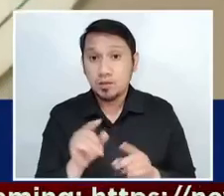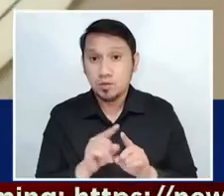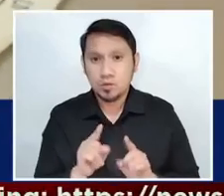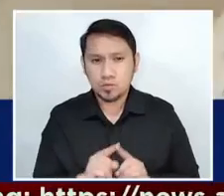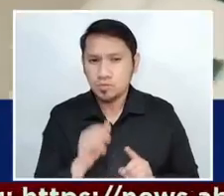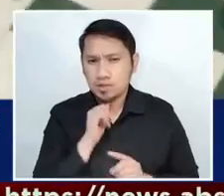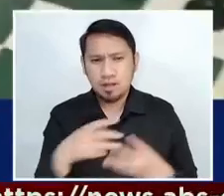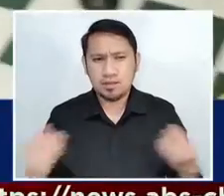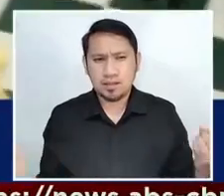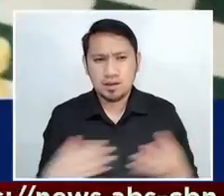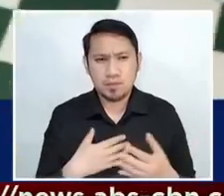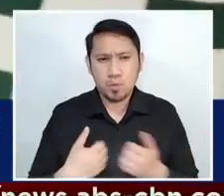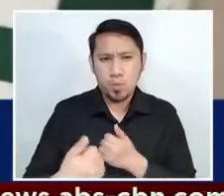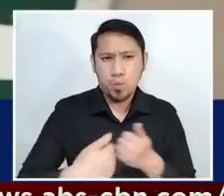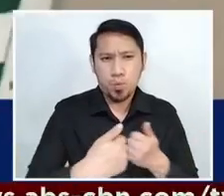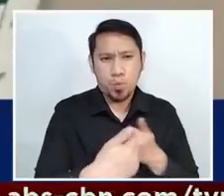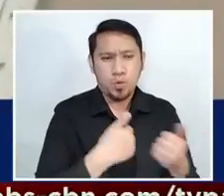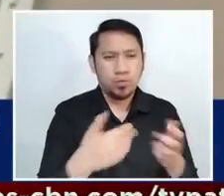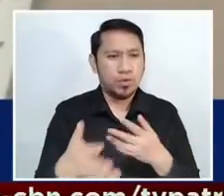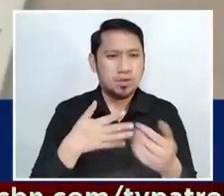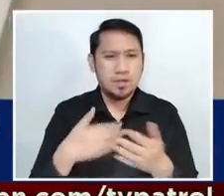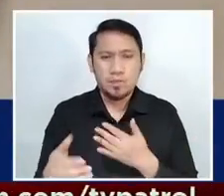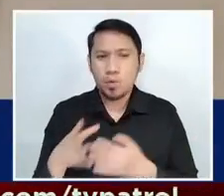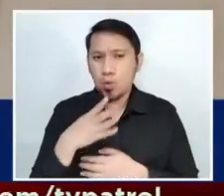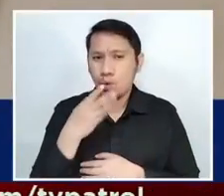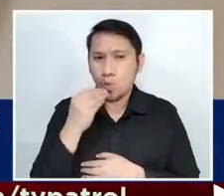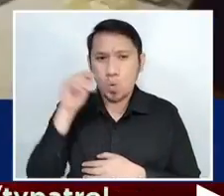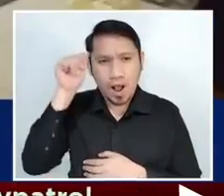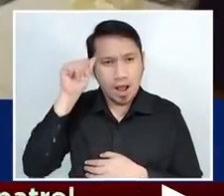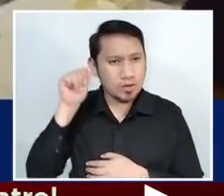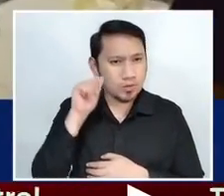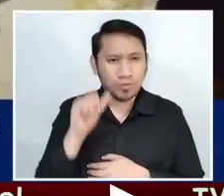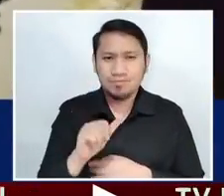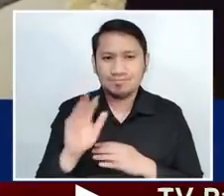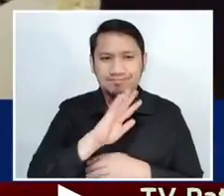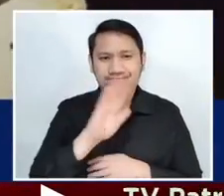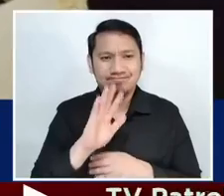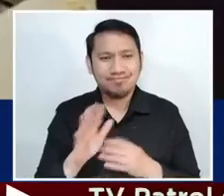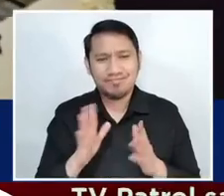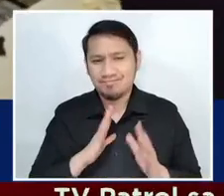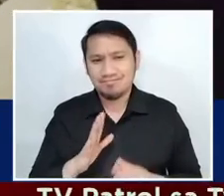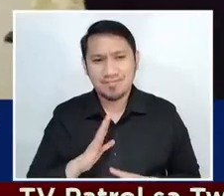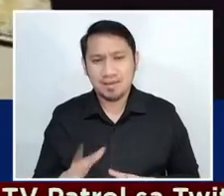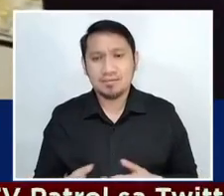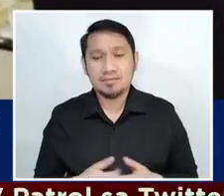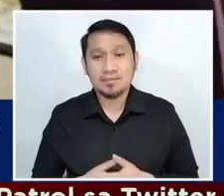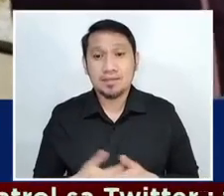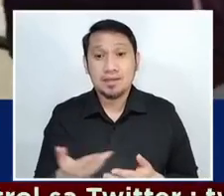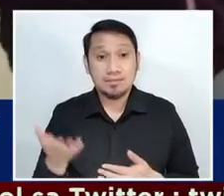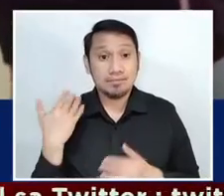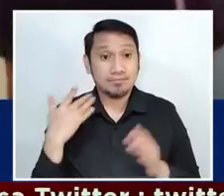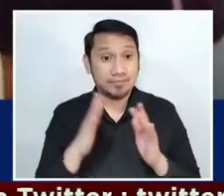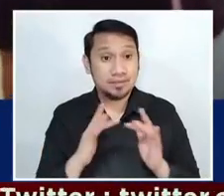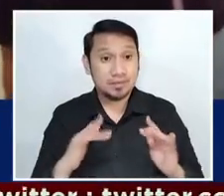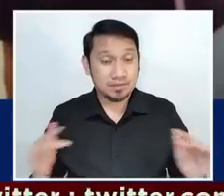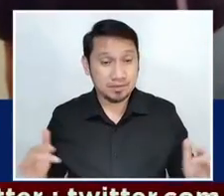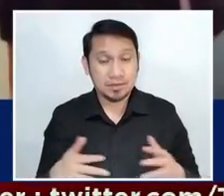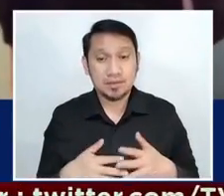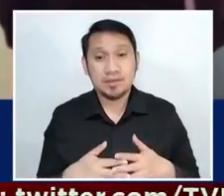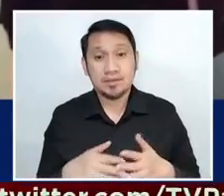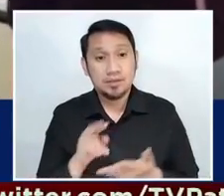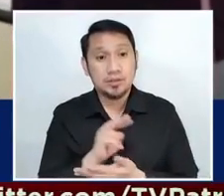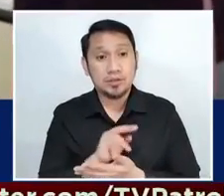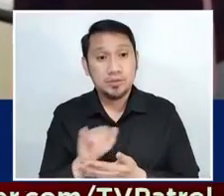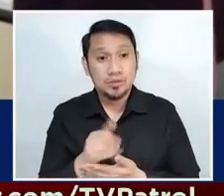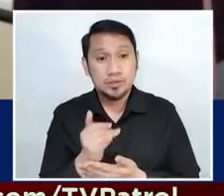takot makipagtagisan kahit sa mga mas nakatatanda sa kanya. At sa nakaraang Fiesta in America sa New Jersey,